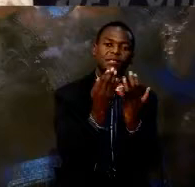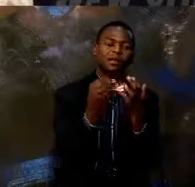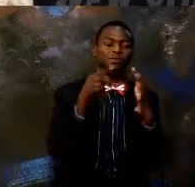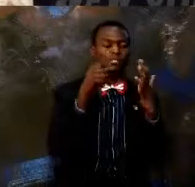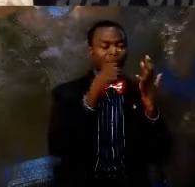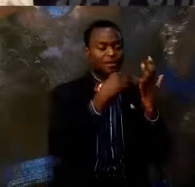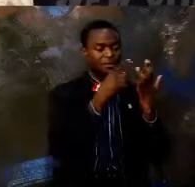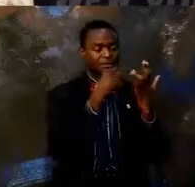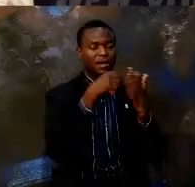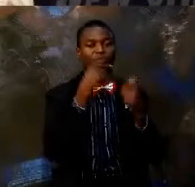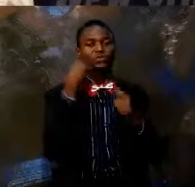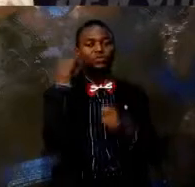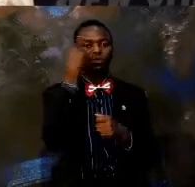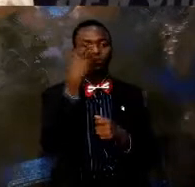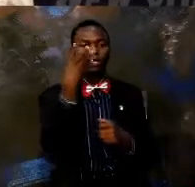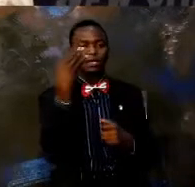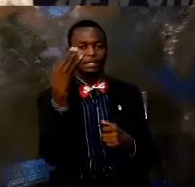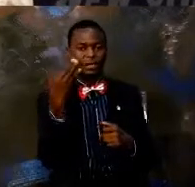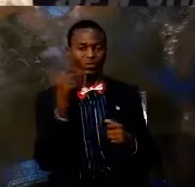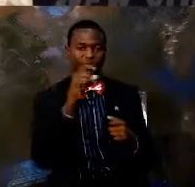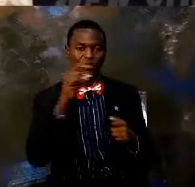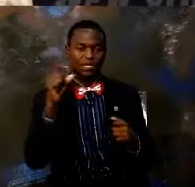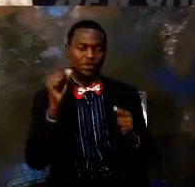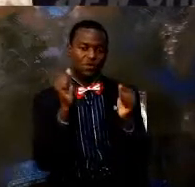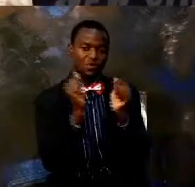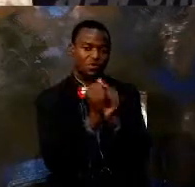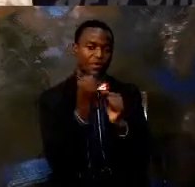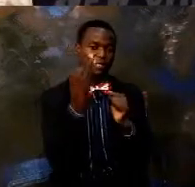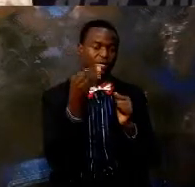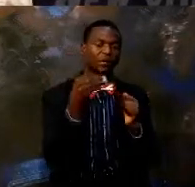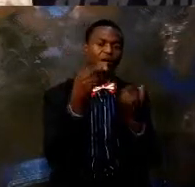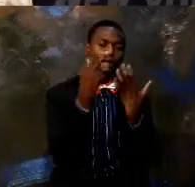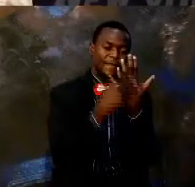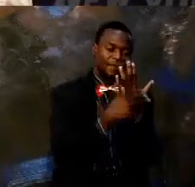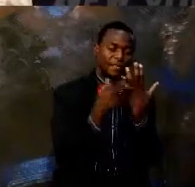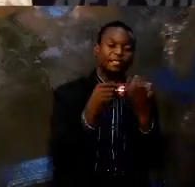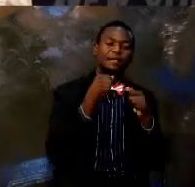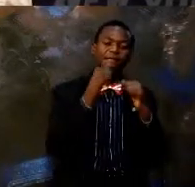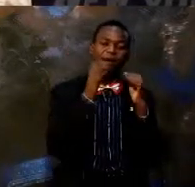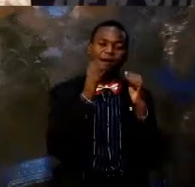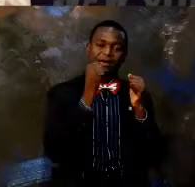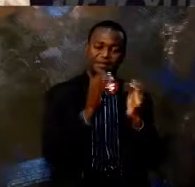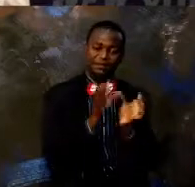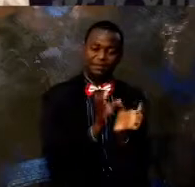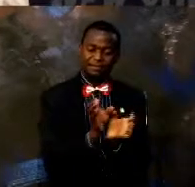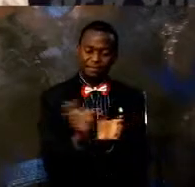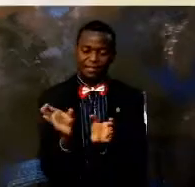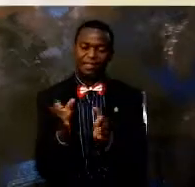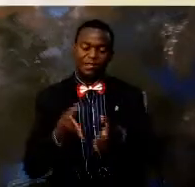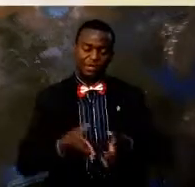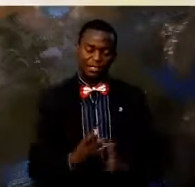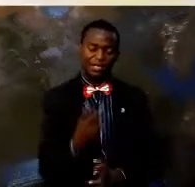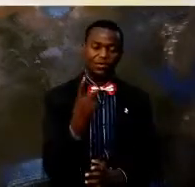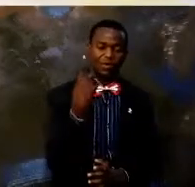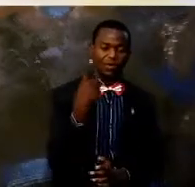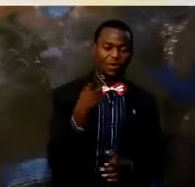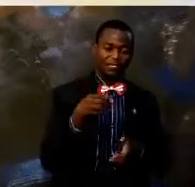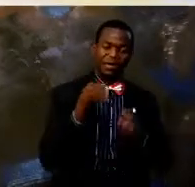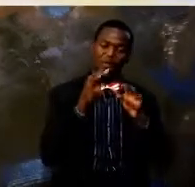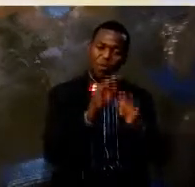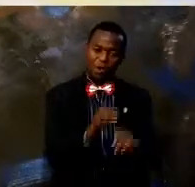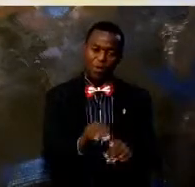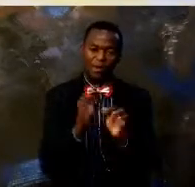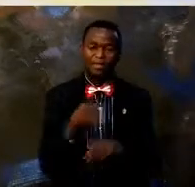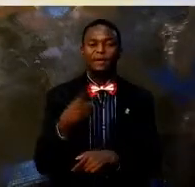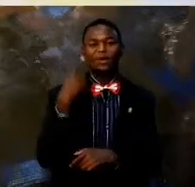sura ya 3 na mstari wa 13 Mungu anasema hivi, nitengeeni wazaliwa wote wa kwanza wa wanyama na wa